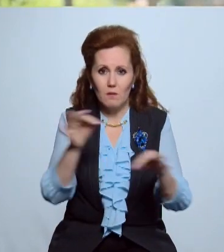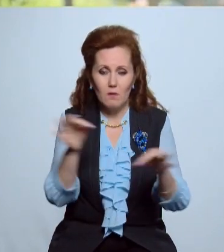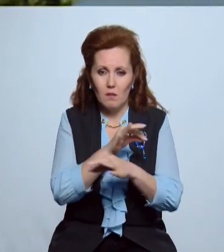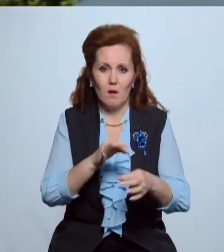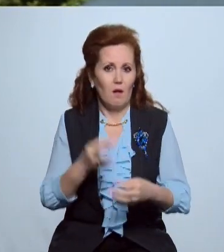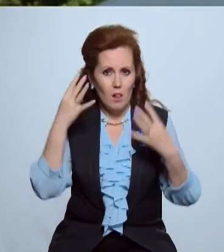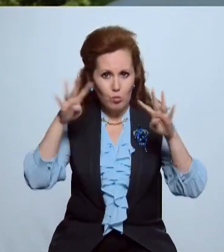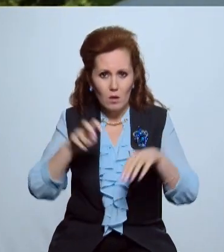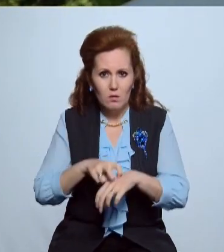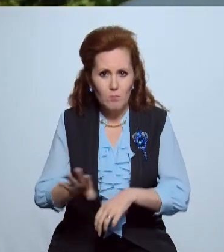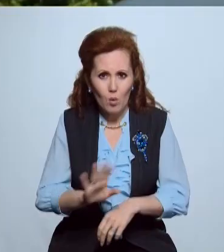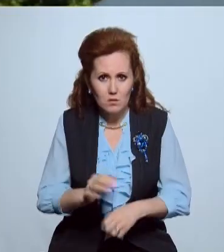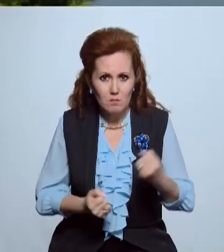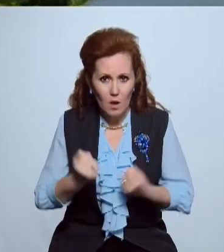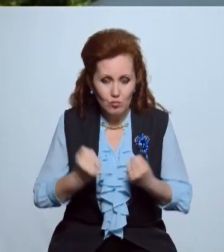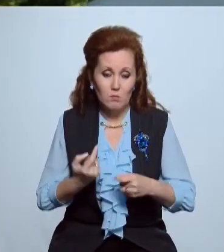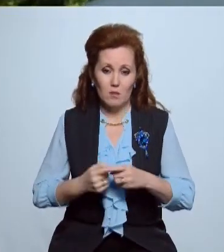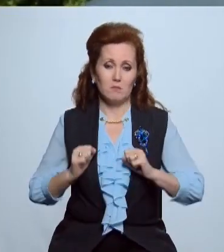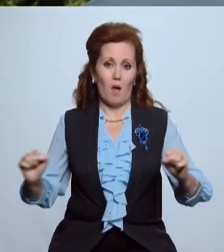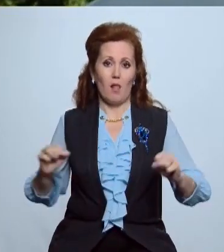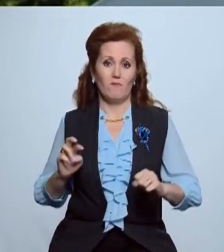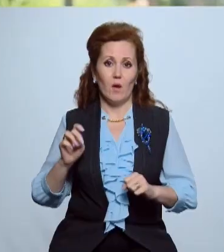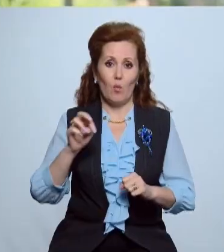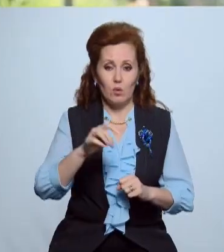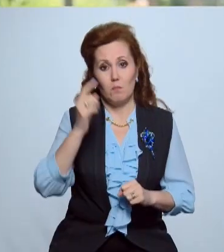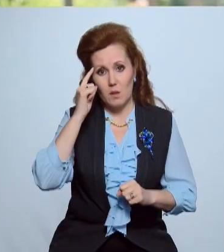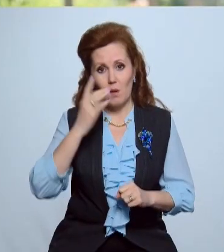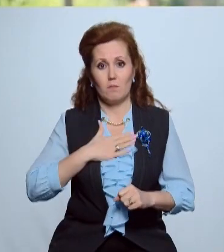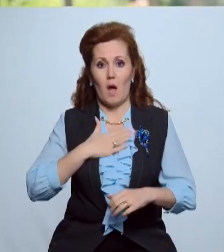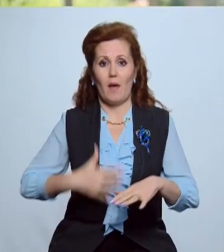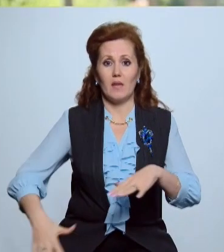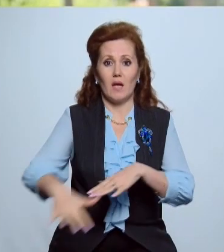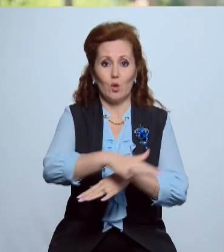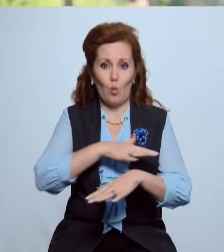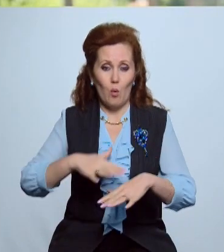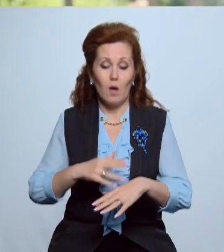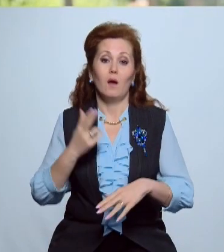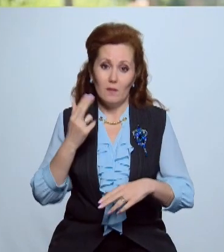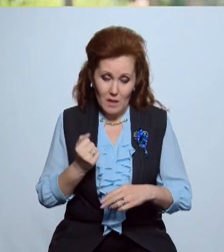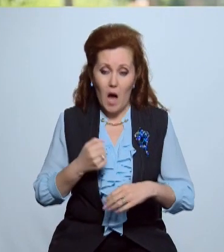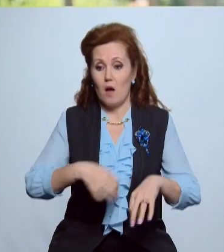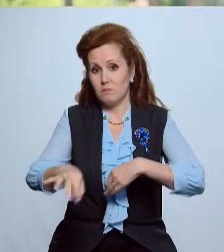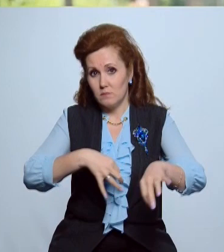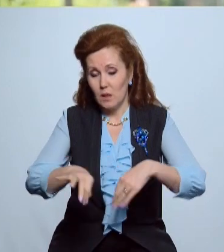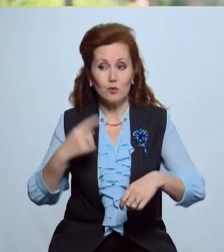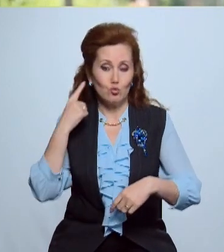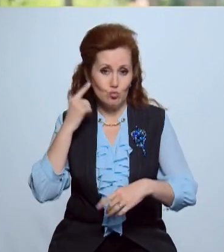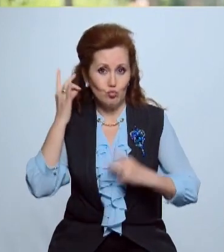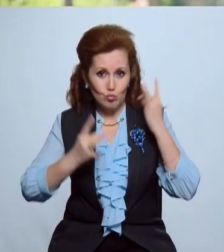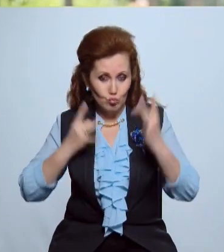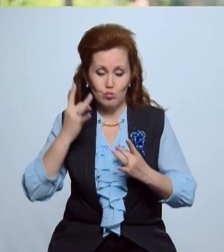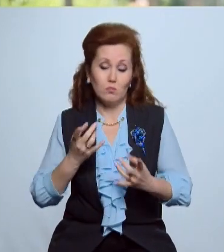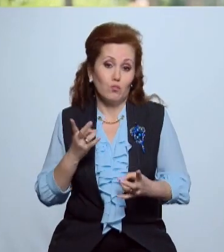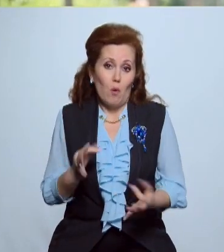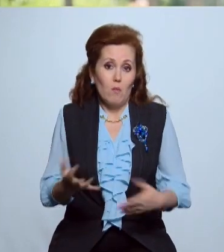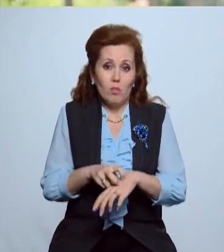дороги, много машин. Она выходит по дорогам, как бы понимая, что это их естественная среда питания. Да, это урбанизированный ландшафт, уже измененный,